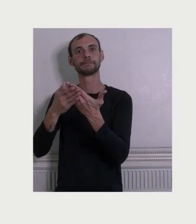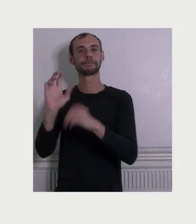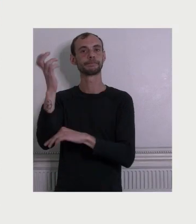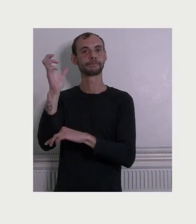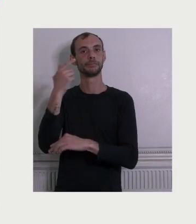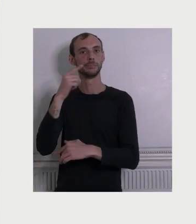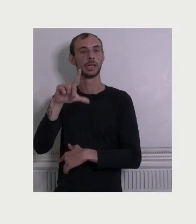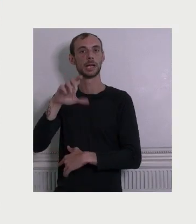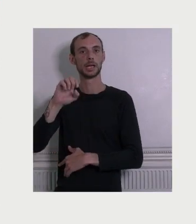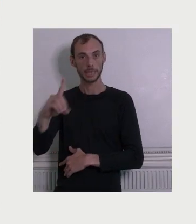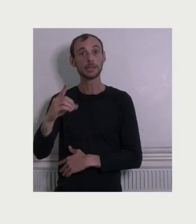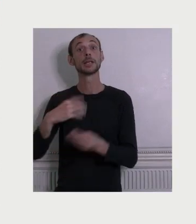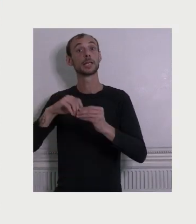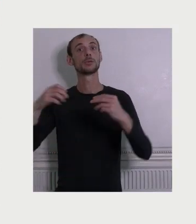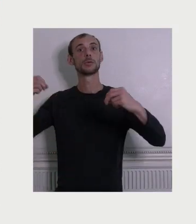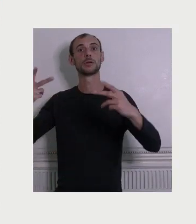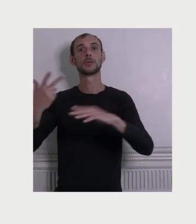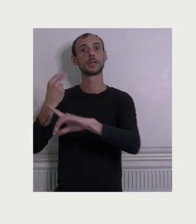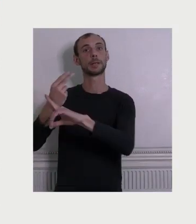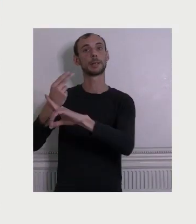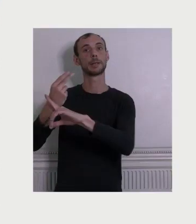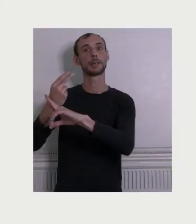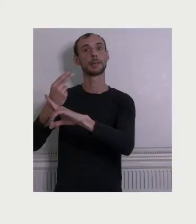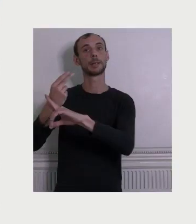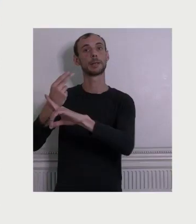à l'exception